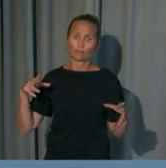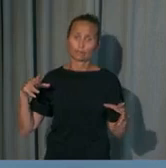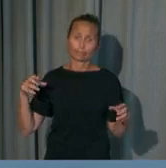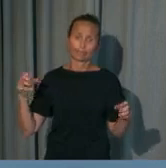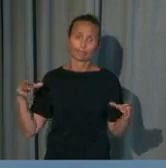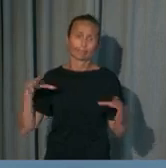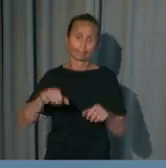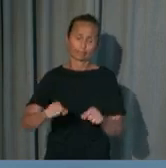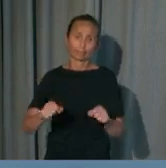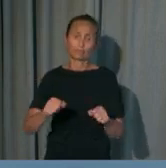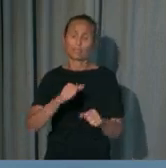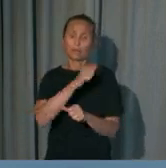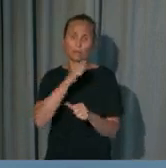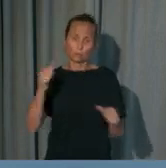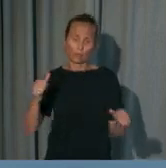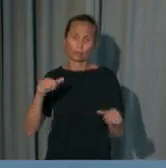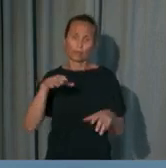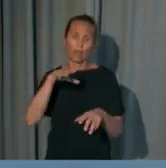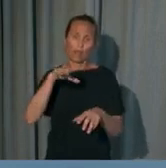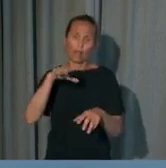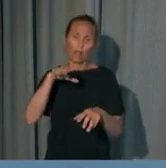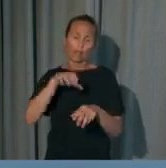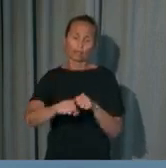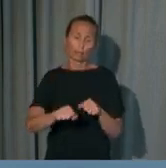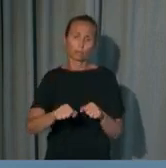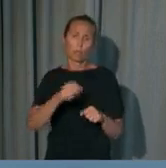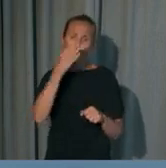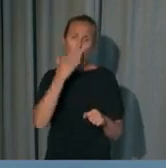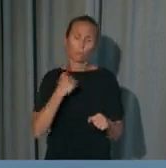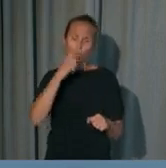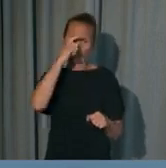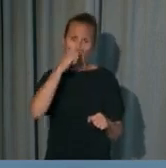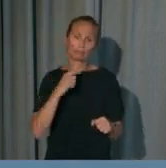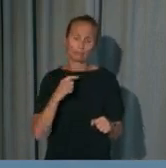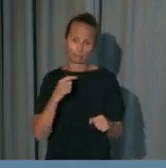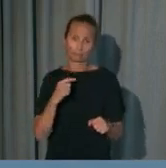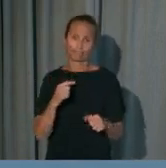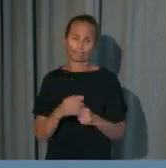et brutalt angrep på uskyldige mennesker.